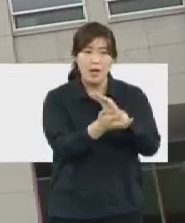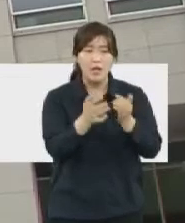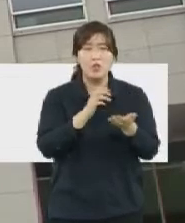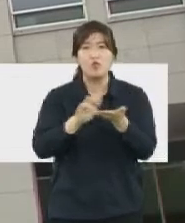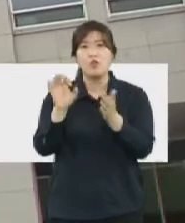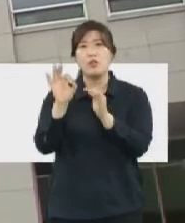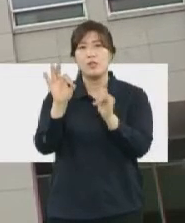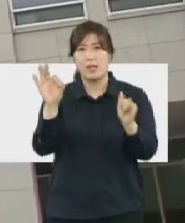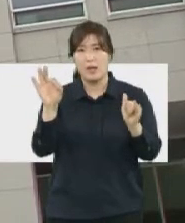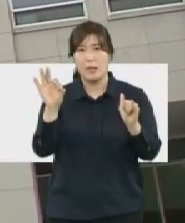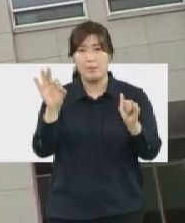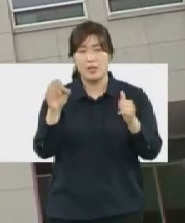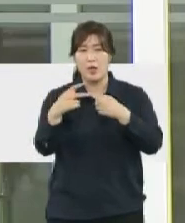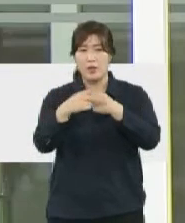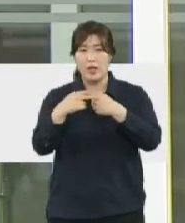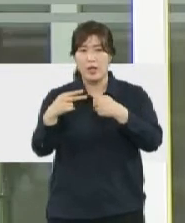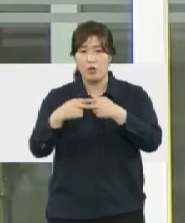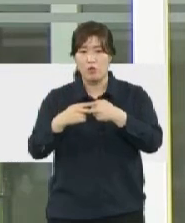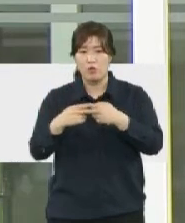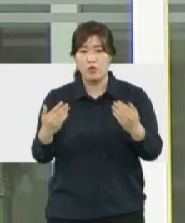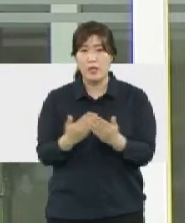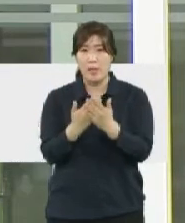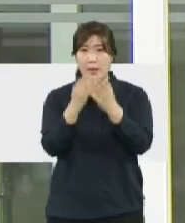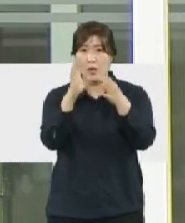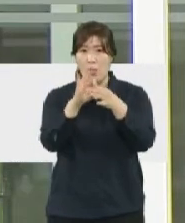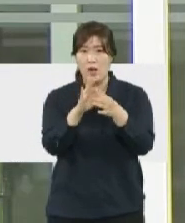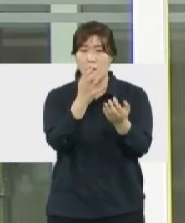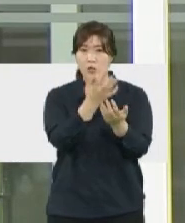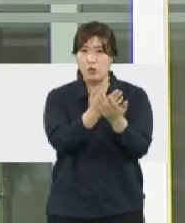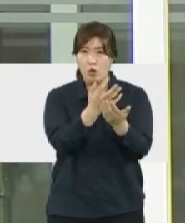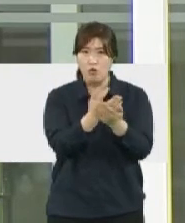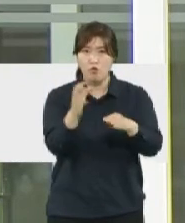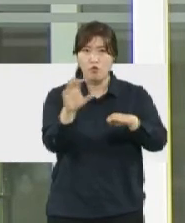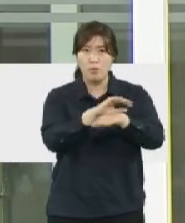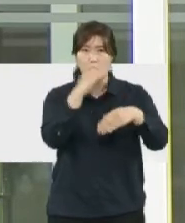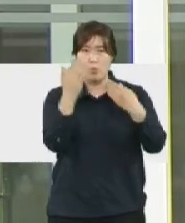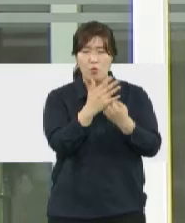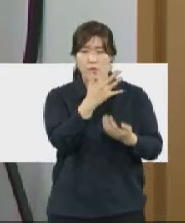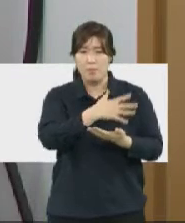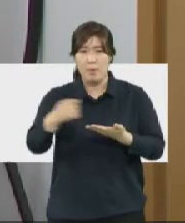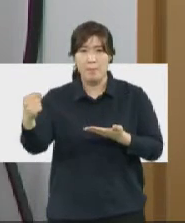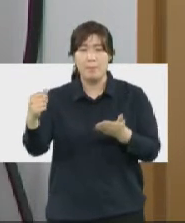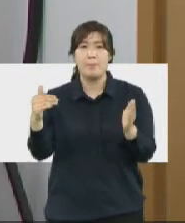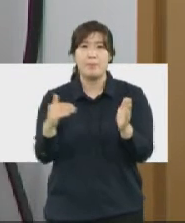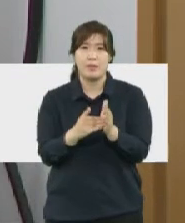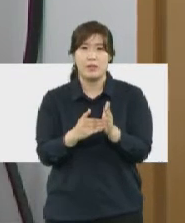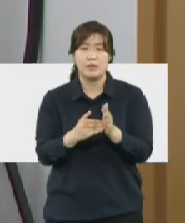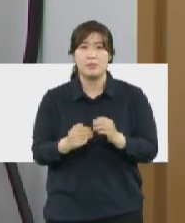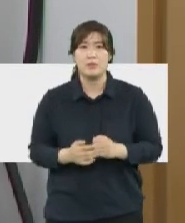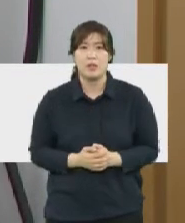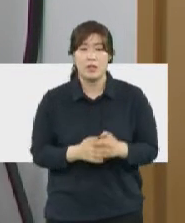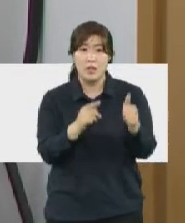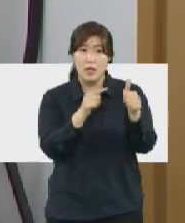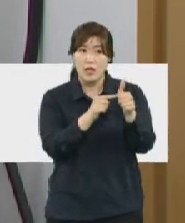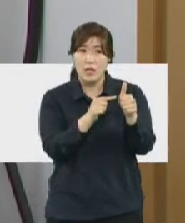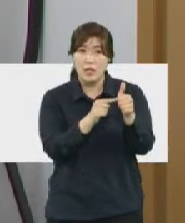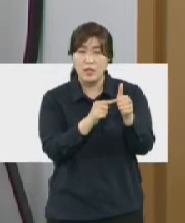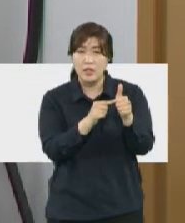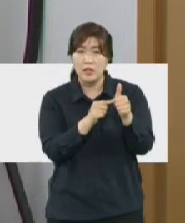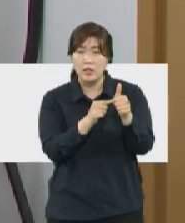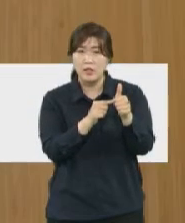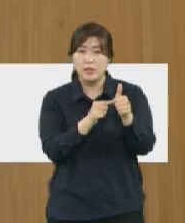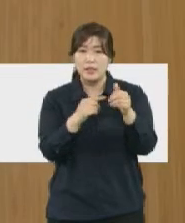10여 명을 투입해 대덕구 연축동 9 개발 관련 회의록과 컴퓨터 등을 확보했습니다 a1 은 연 축지 9